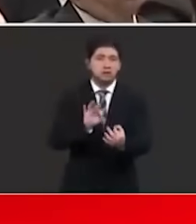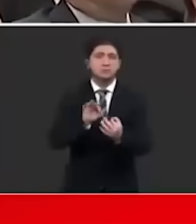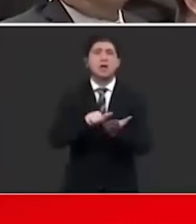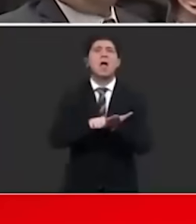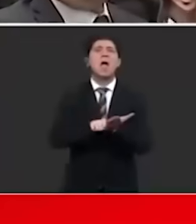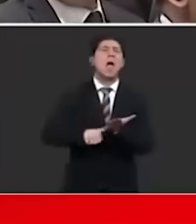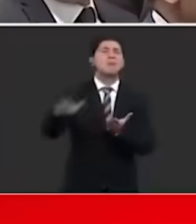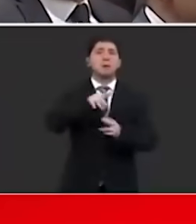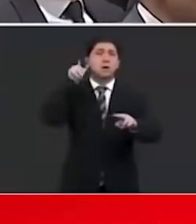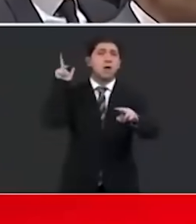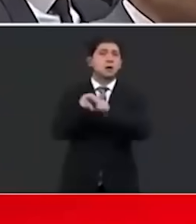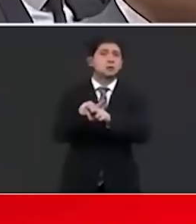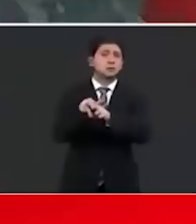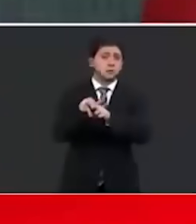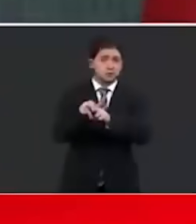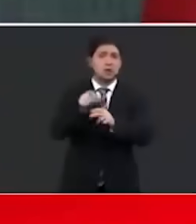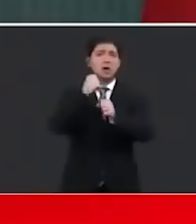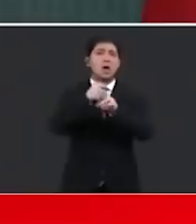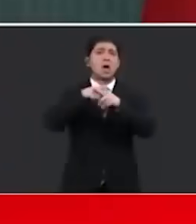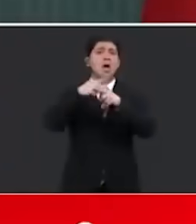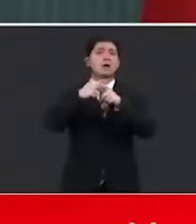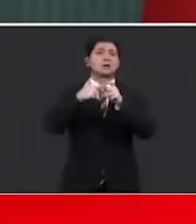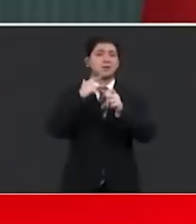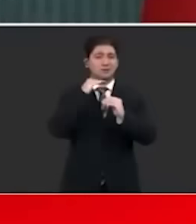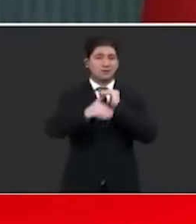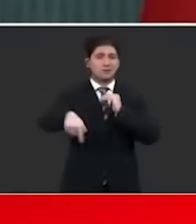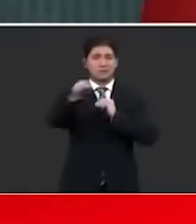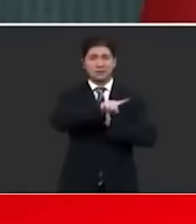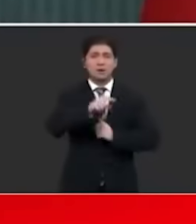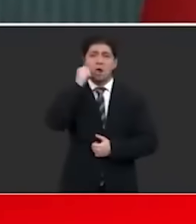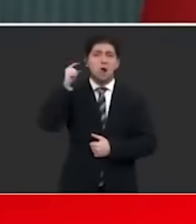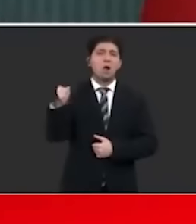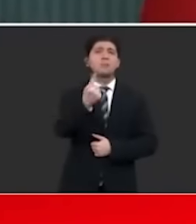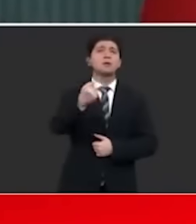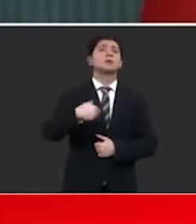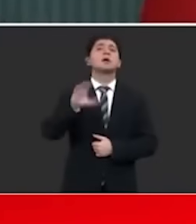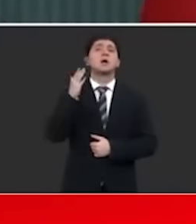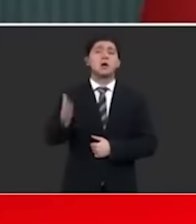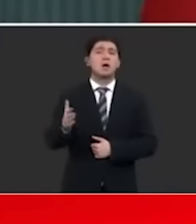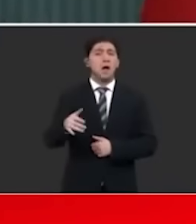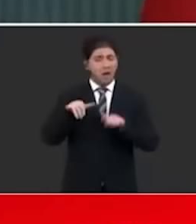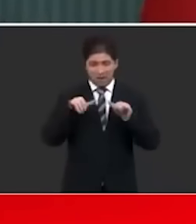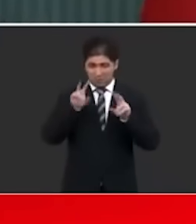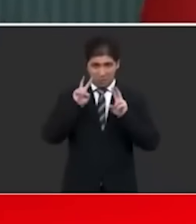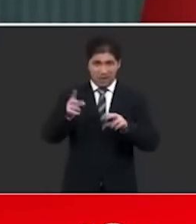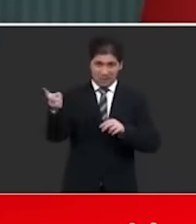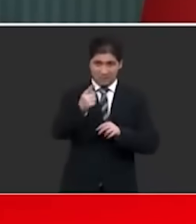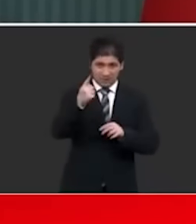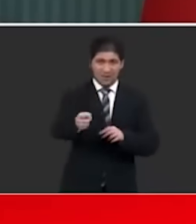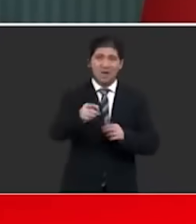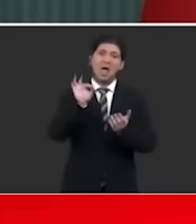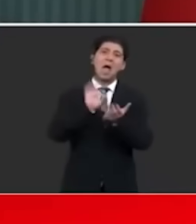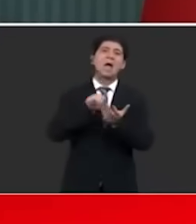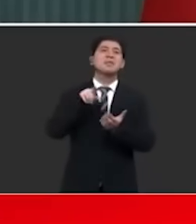komple keserek Gazze halkını sadece öldürmekle kalmıyor. Aynı zamanda